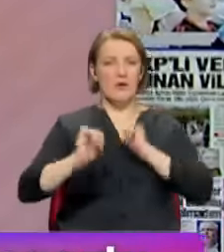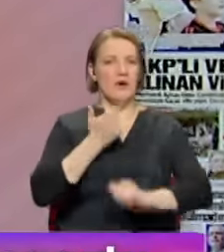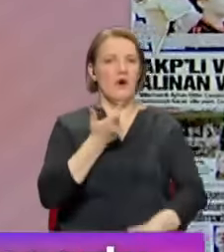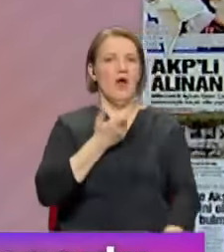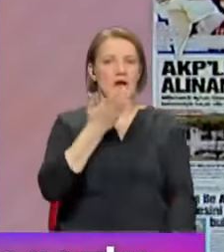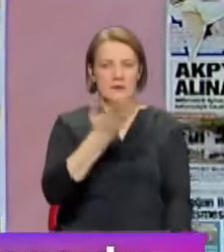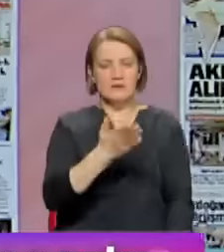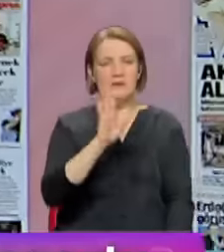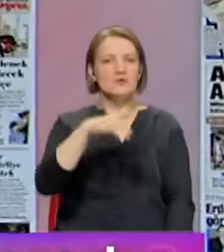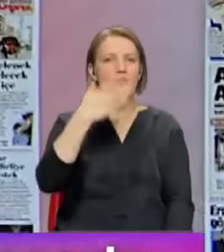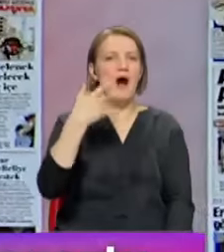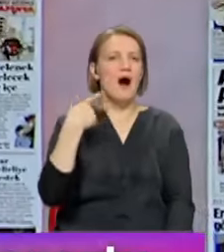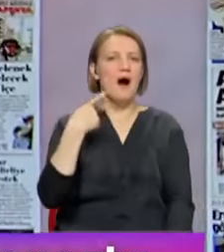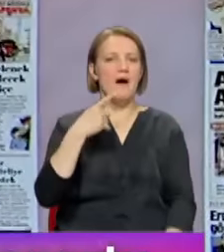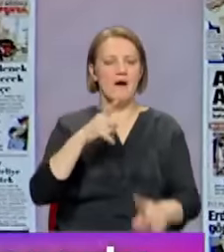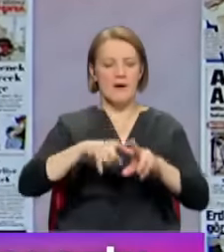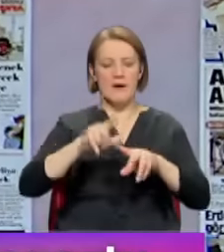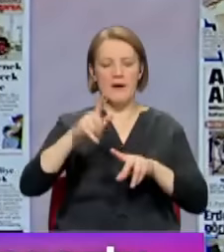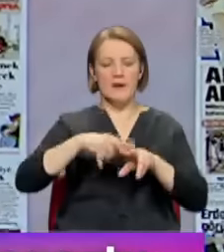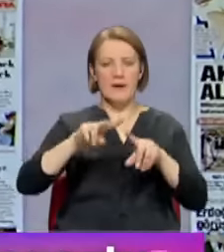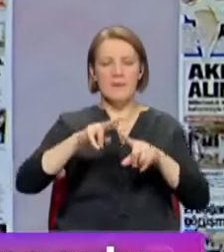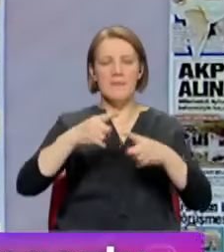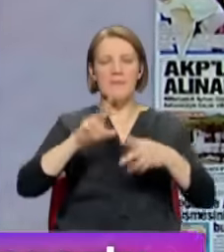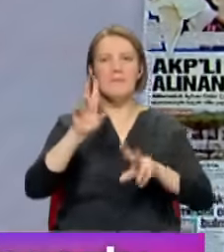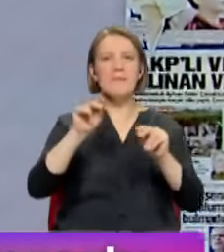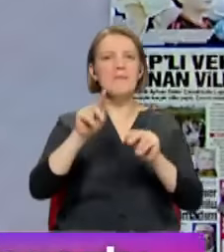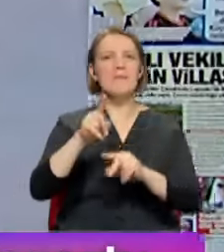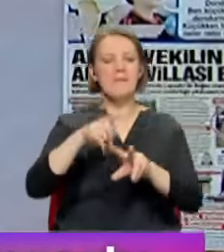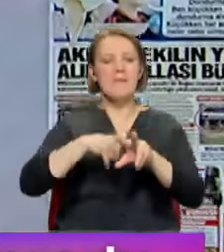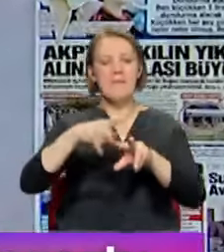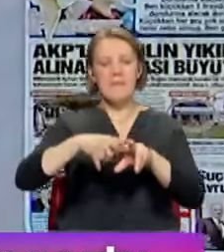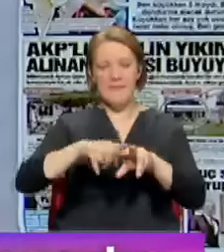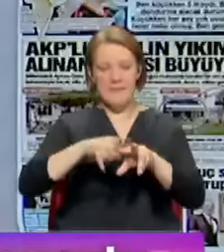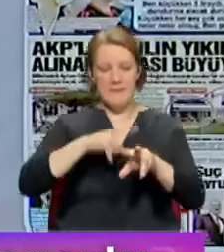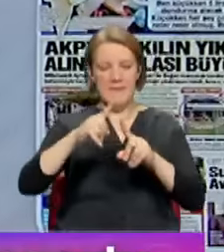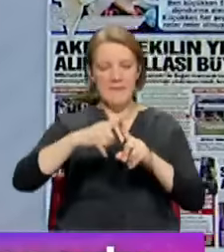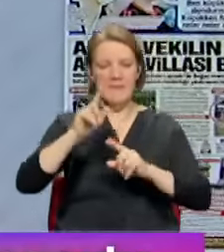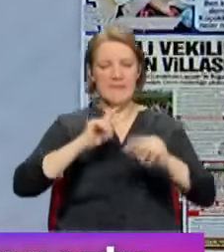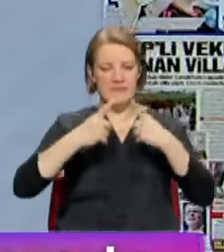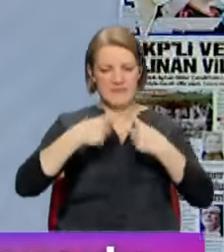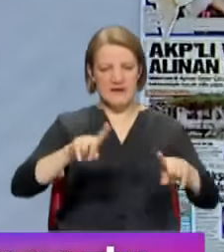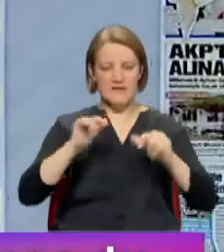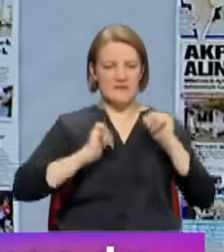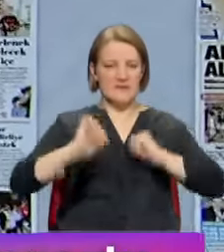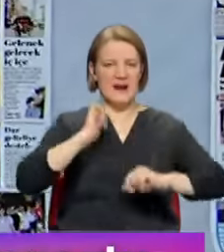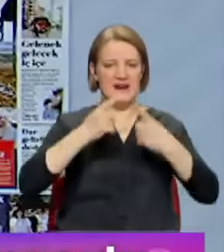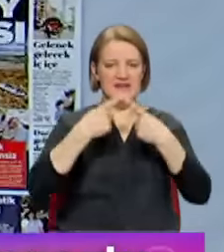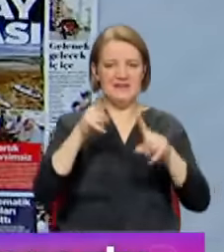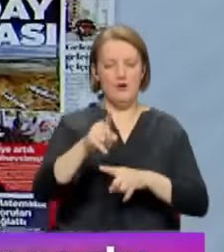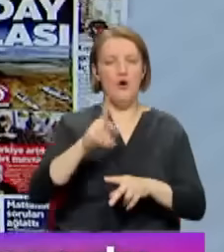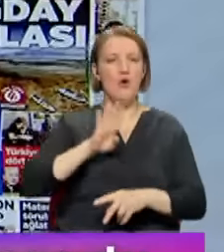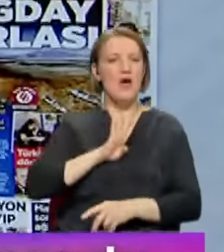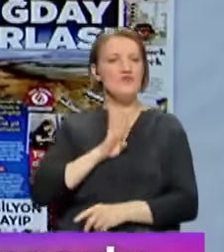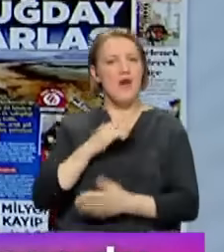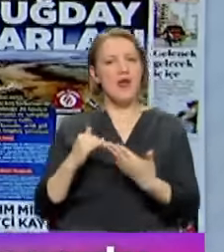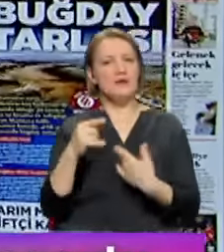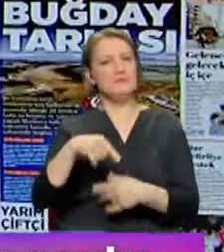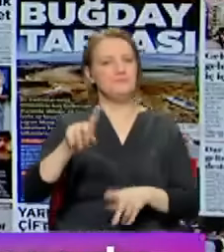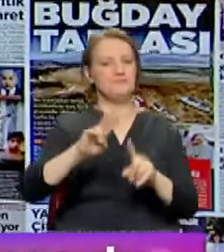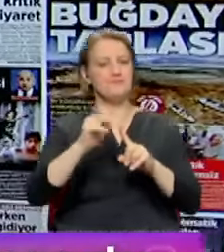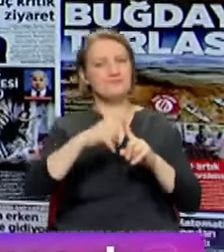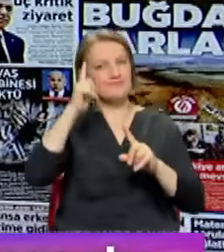öğrencileri. Sonrasında alan yeterlilik sınavı. Sınavınız nasıl geçti? Belki öğrenci arkadaşlarımız buna dair de notlar paylaşır. Bir